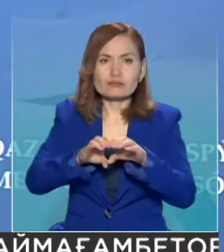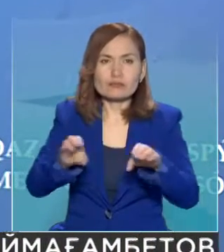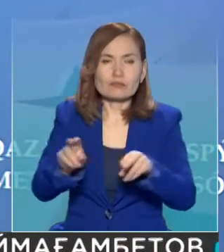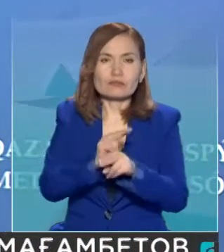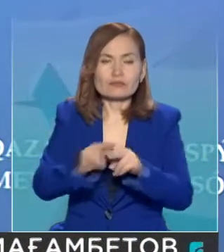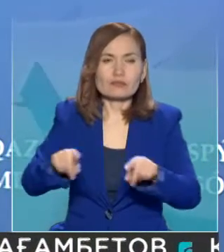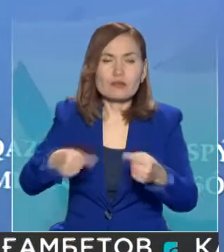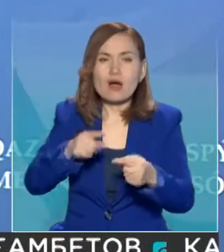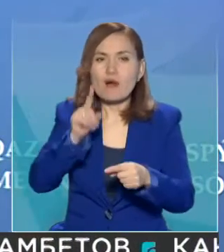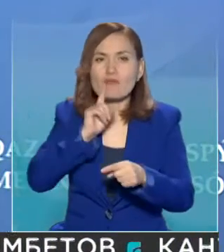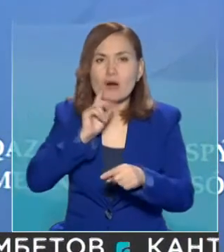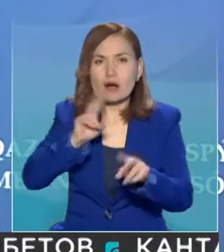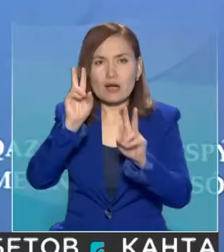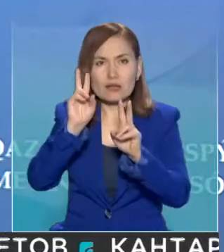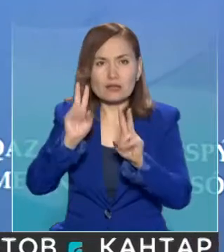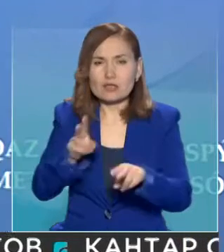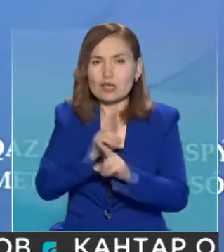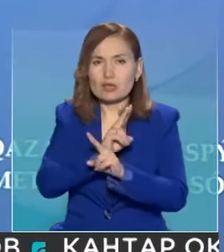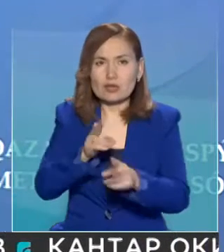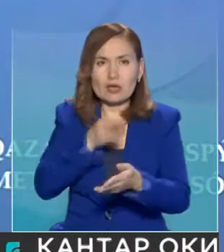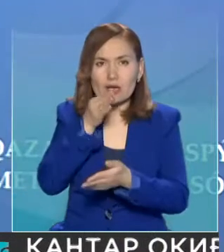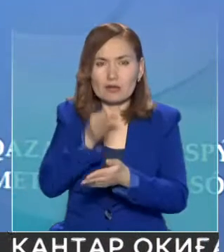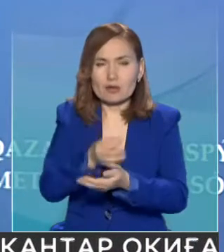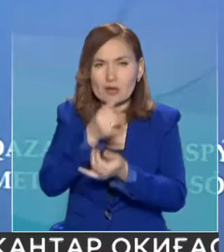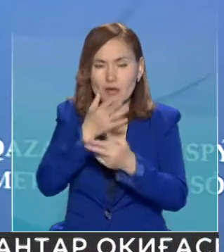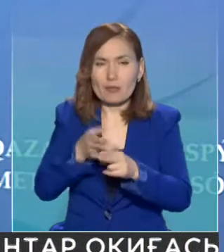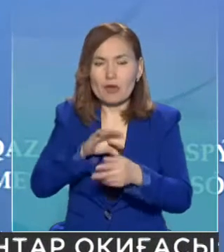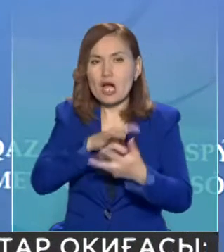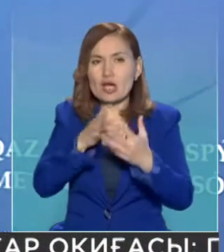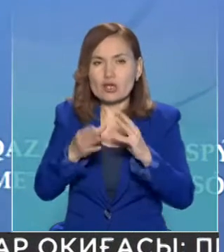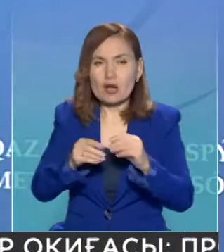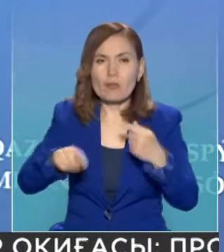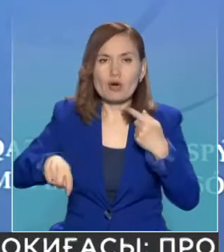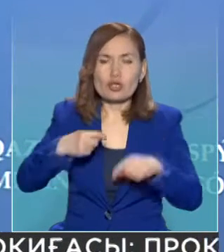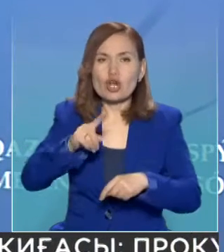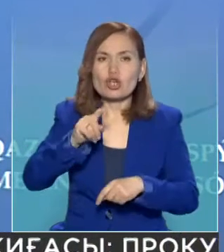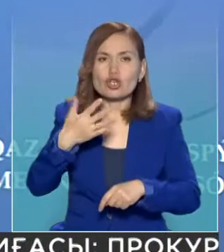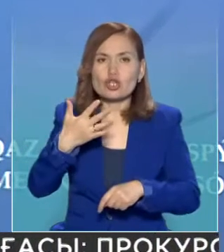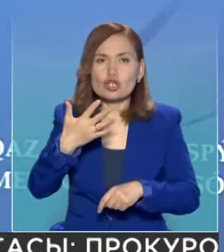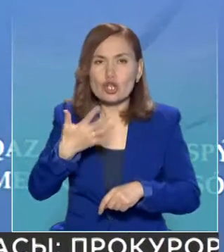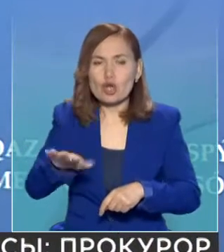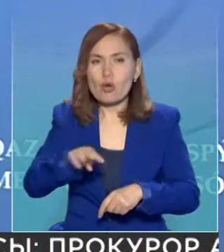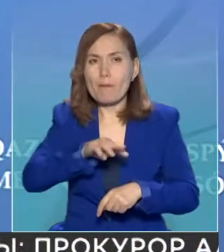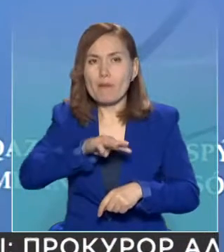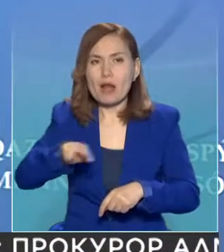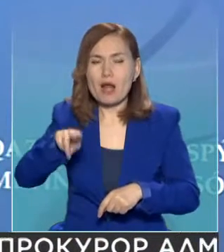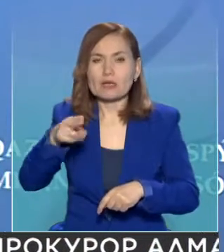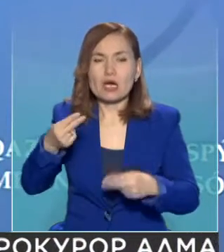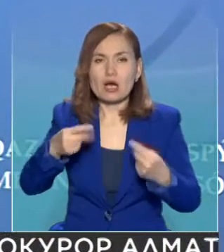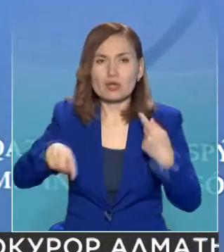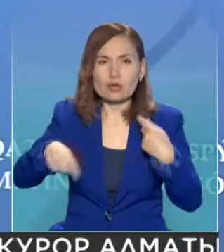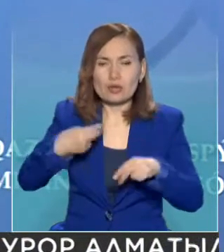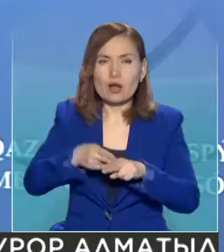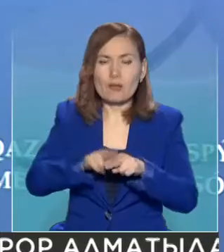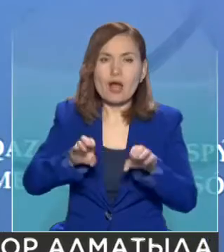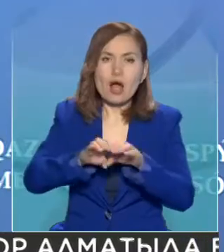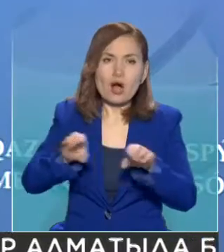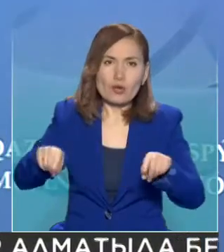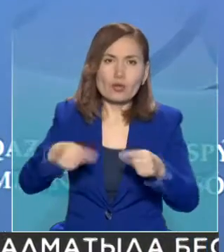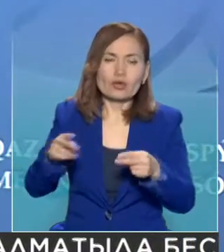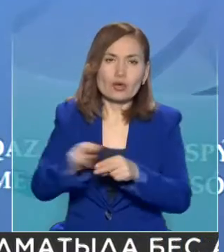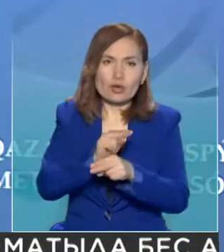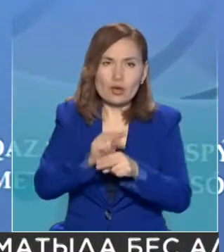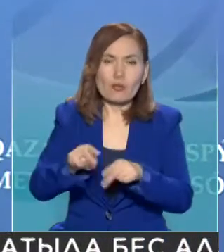жойылатынына санкциялар әрі қарай жалғаса ма соған байланысты. Ал жалпы шығын 100-150 миллиард теңге шегінде бағаланып отыр. Егер ақау тезірек жойылса,